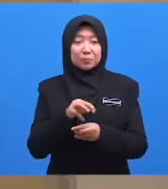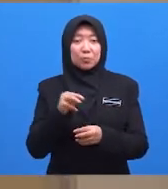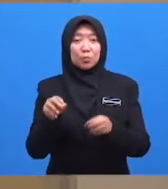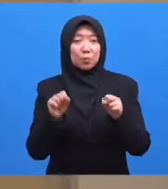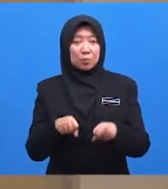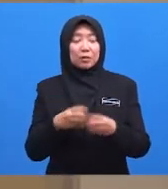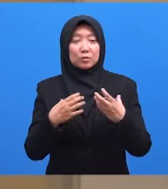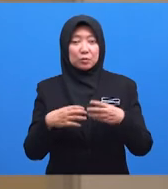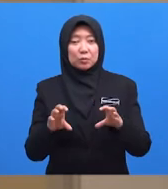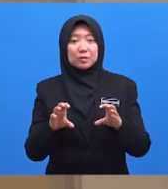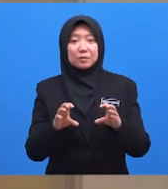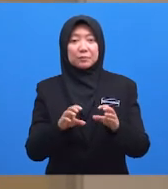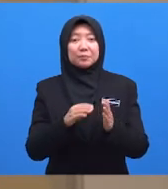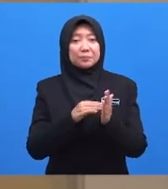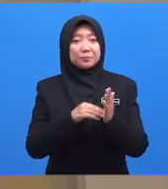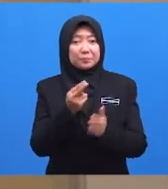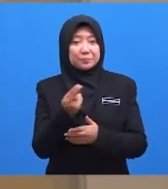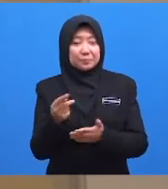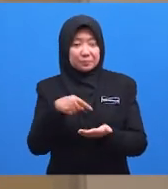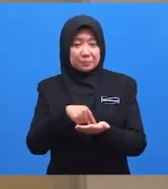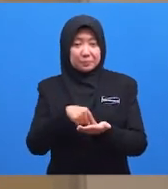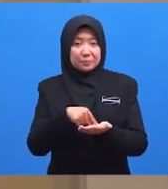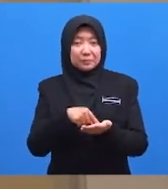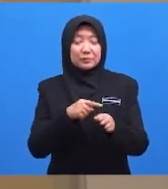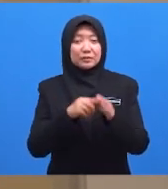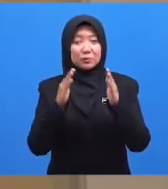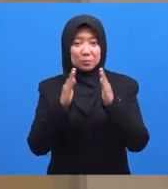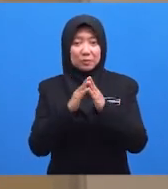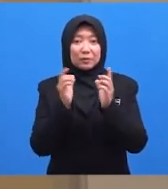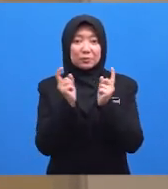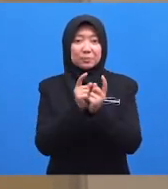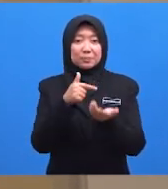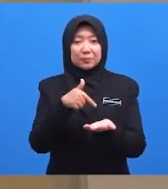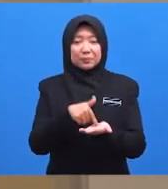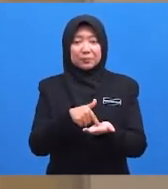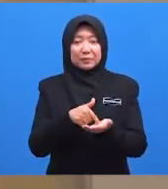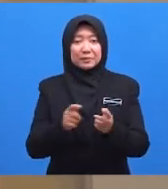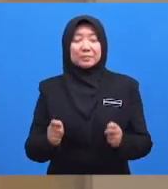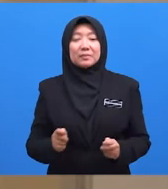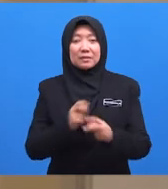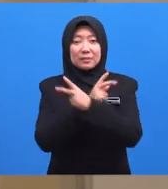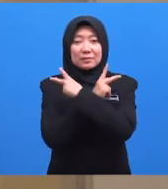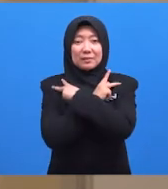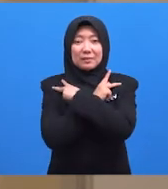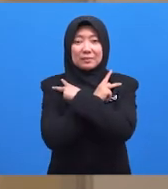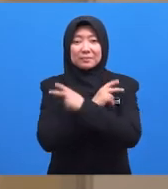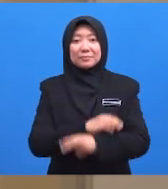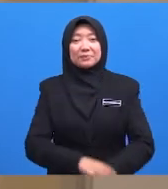bolehlah mencuba resipi ini di rumah dan sehingga kita berjumpa lagi. Sekian, terima kasih.